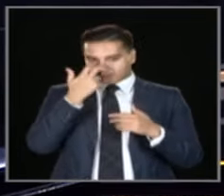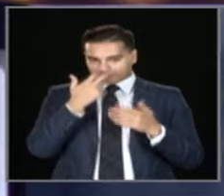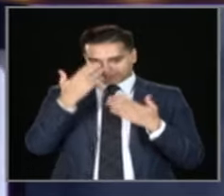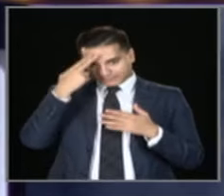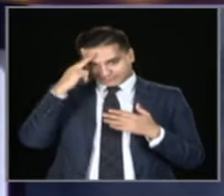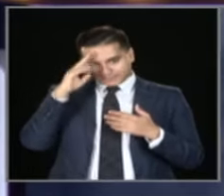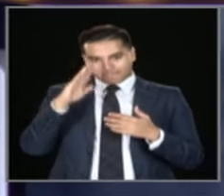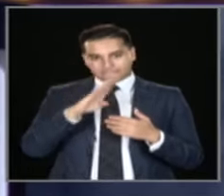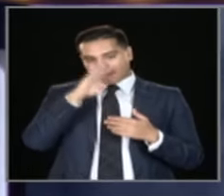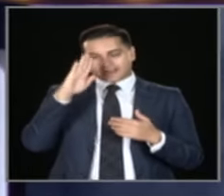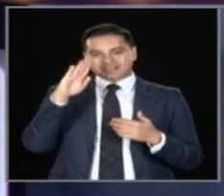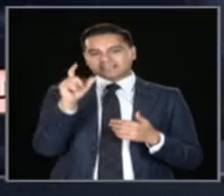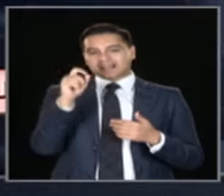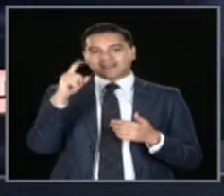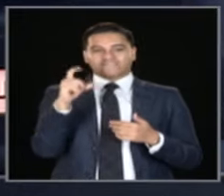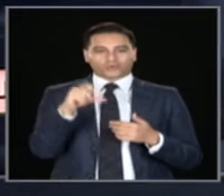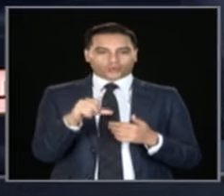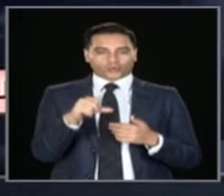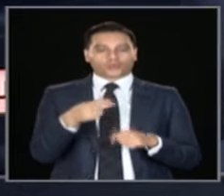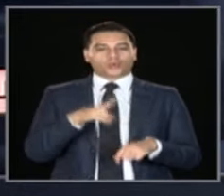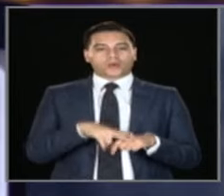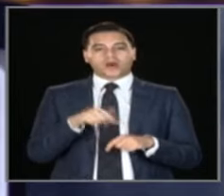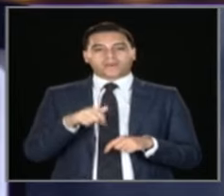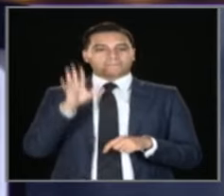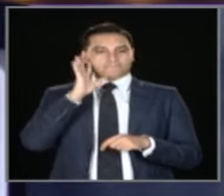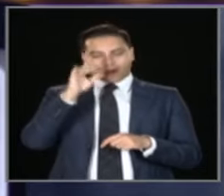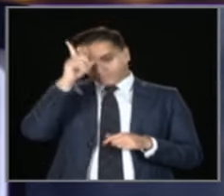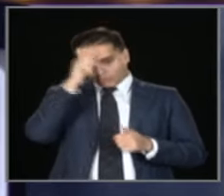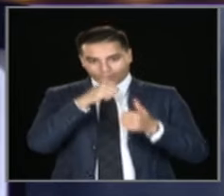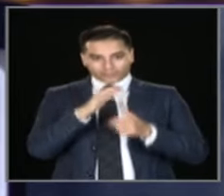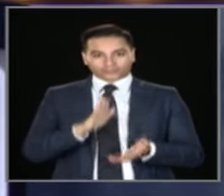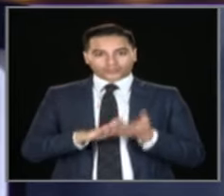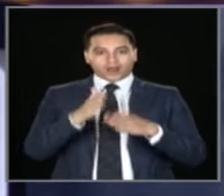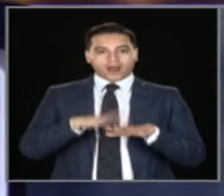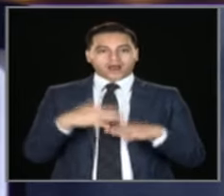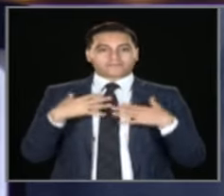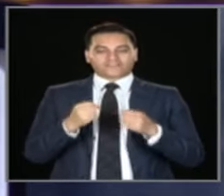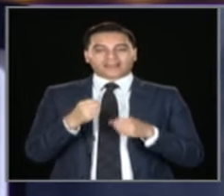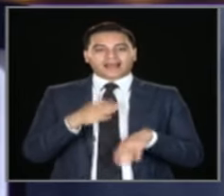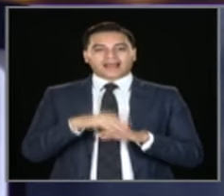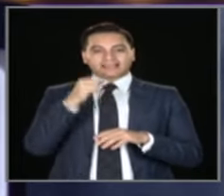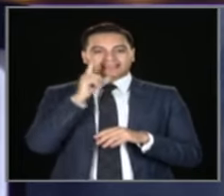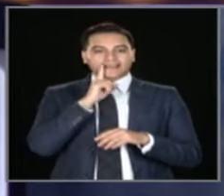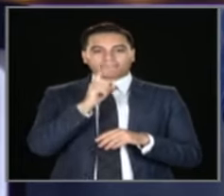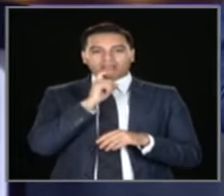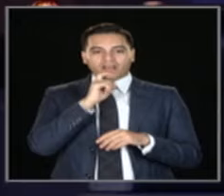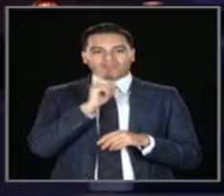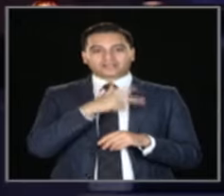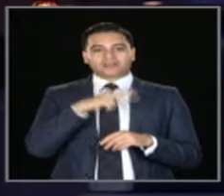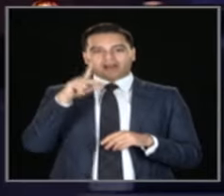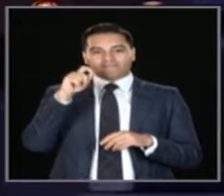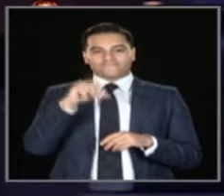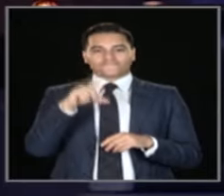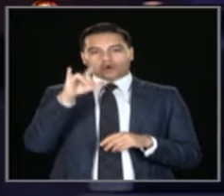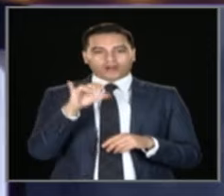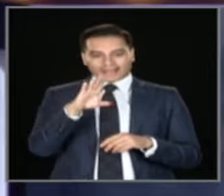سنفرو. سنفرو. أيوه. هرم الماء برضه نفسه. ما هو الحمض الذي يساعد في الوقاية من فقر الدم؟ الفوليك.